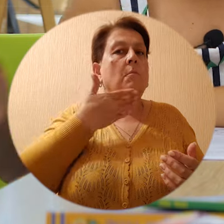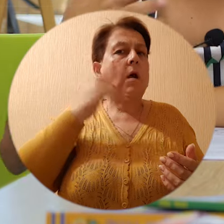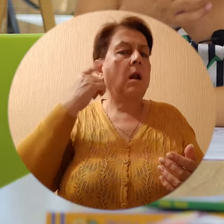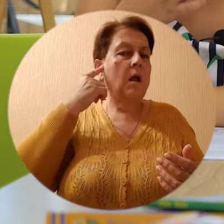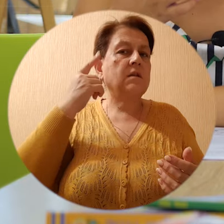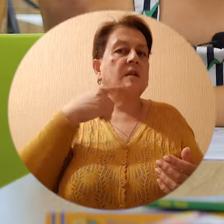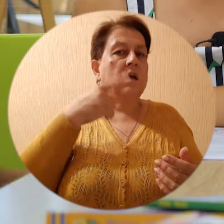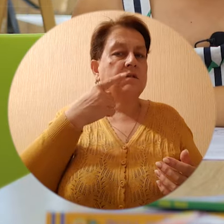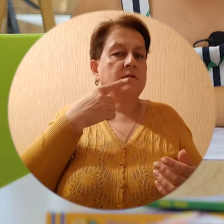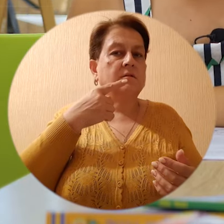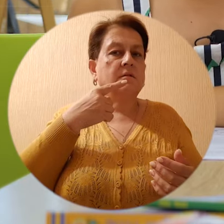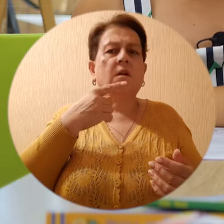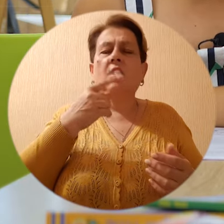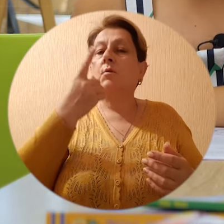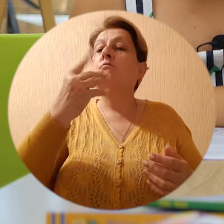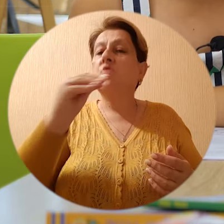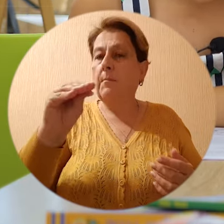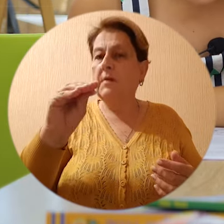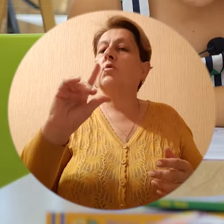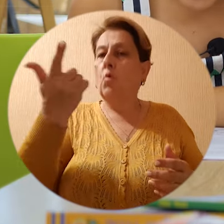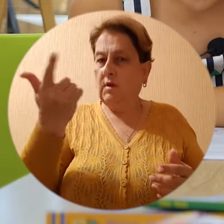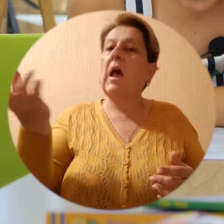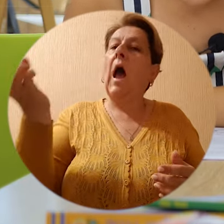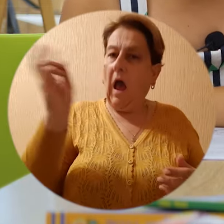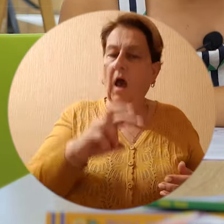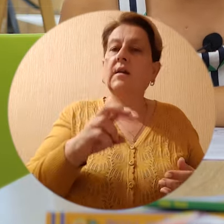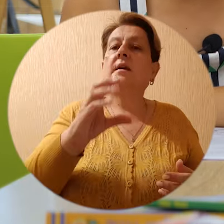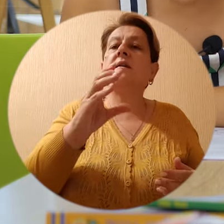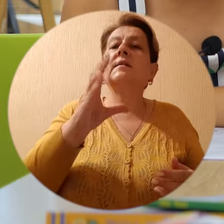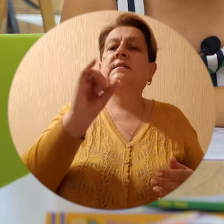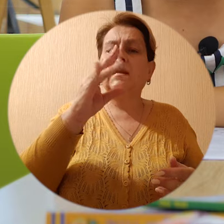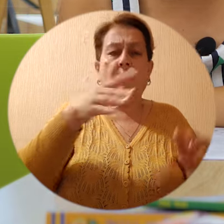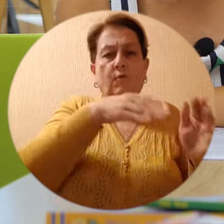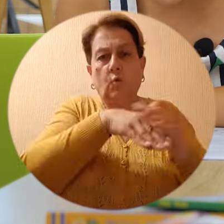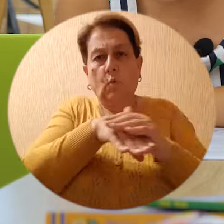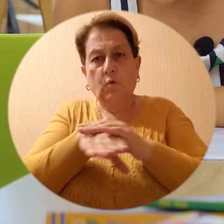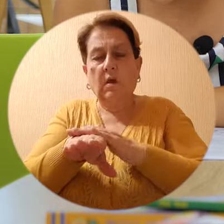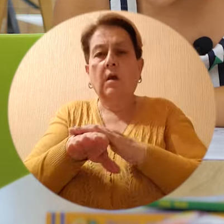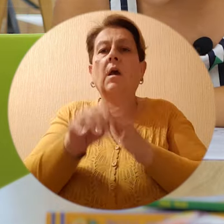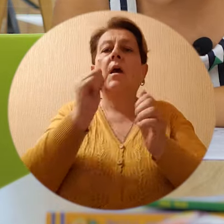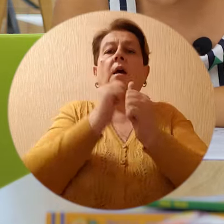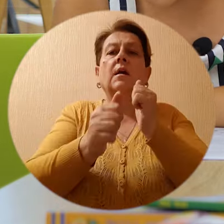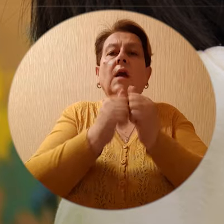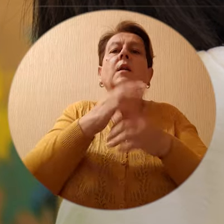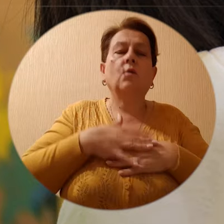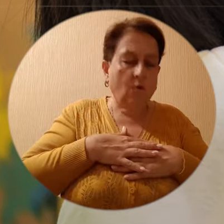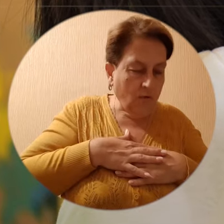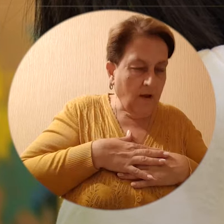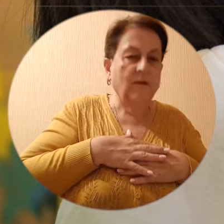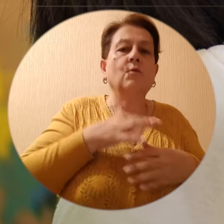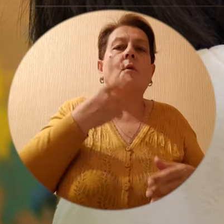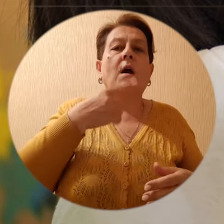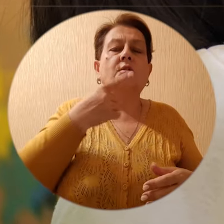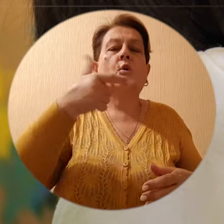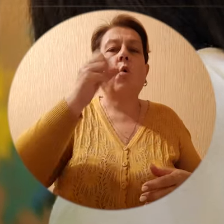ձայնը ասաց. «Մի շաբաթից նորից արի»։ Ստանիսլավը քարանձավից դուրս ելավ, քարի խոնարհվեց ու